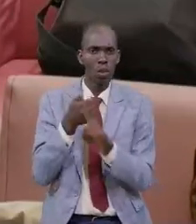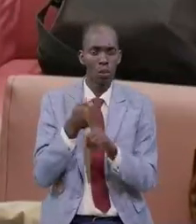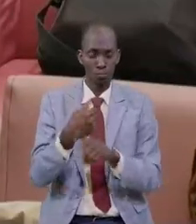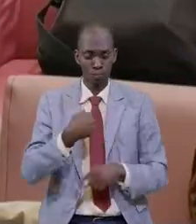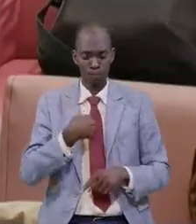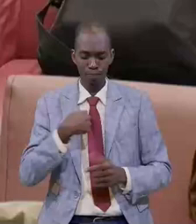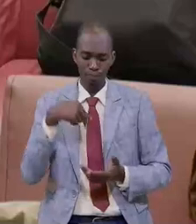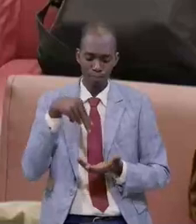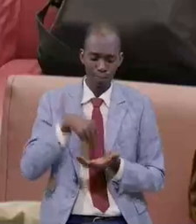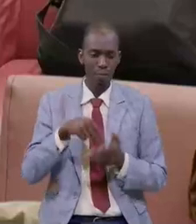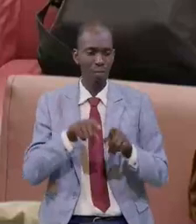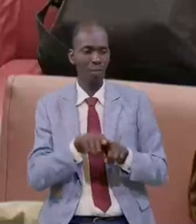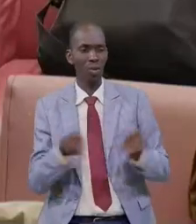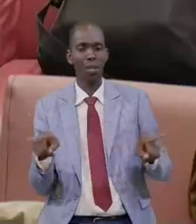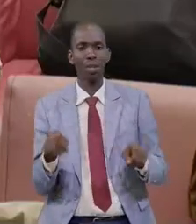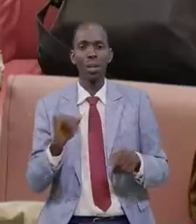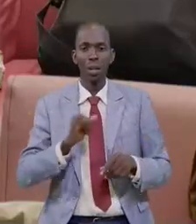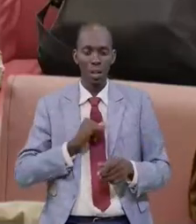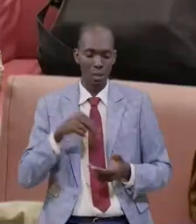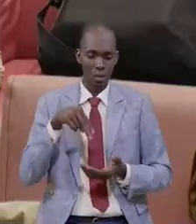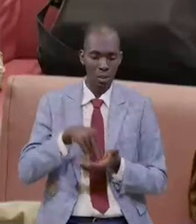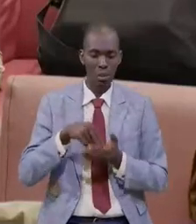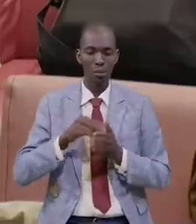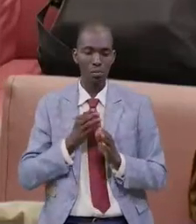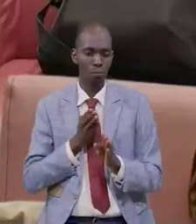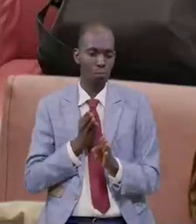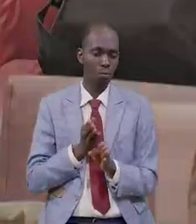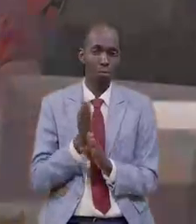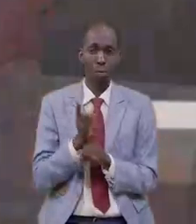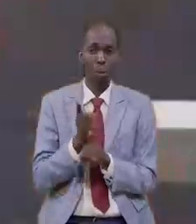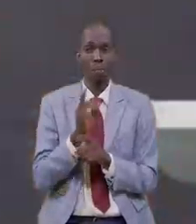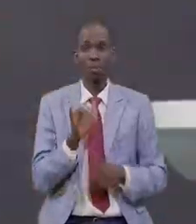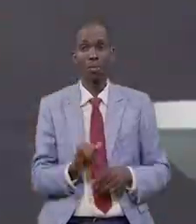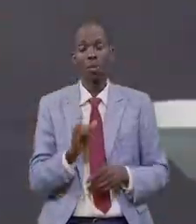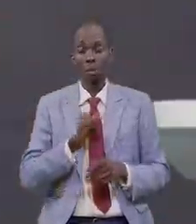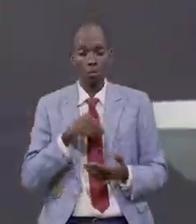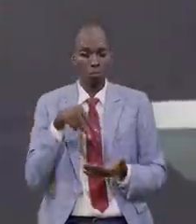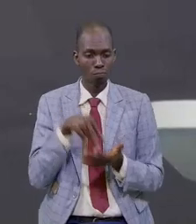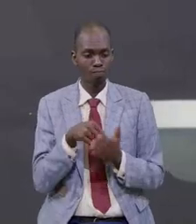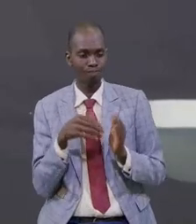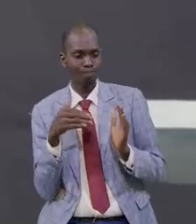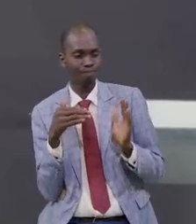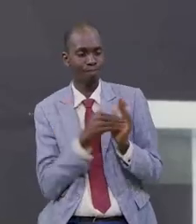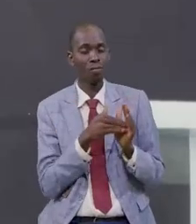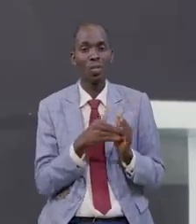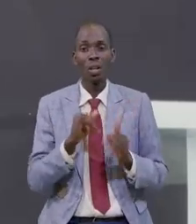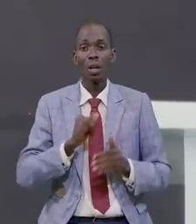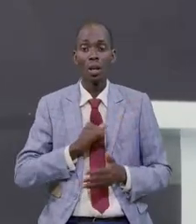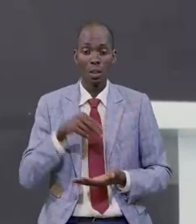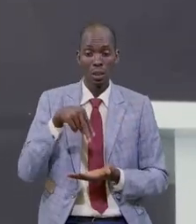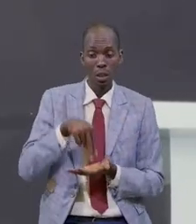me démarque et je vais tenir droit je vais tenir contre